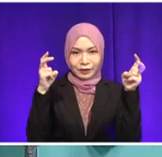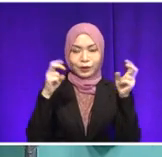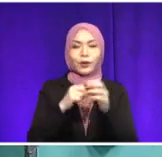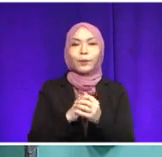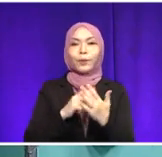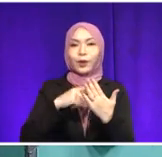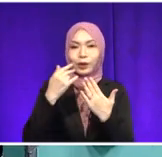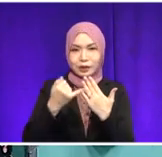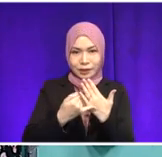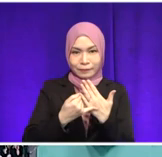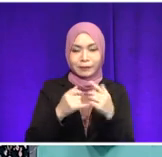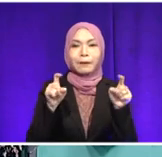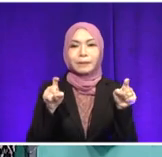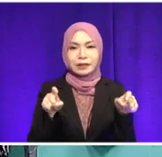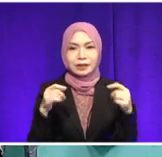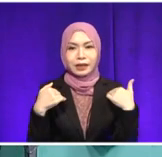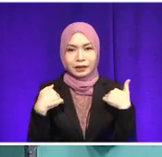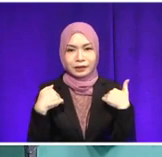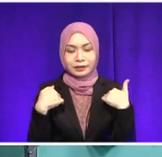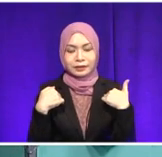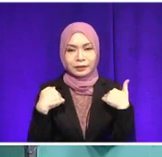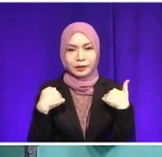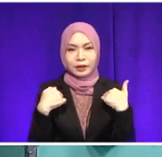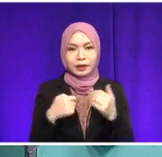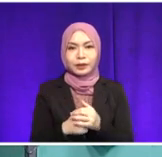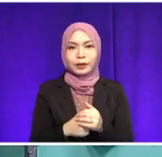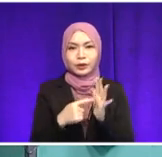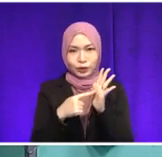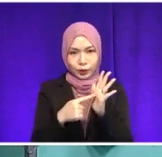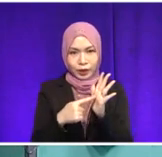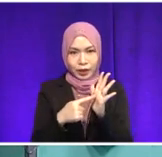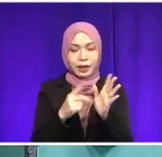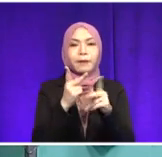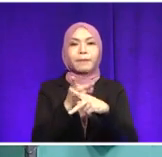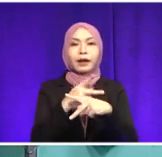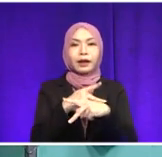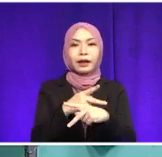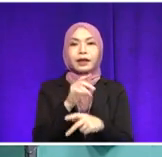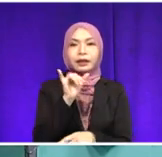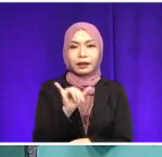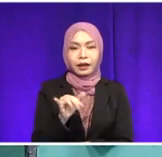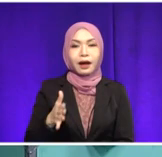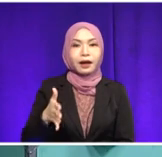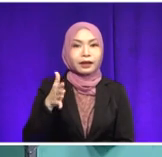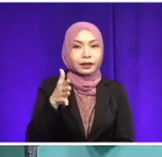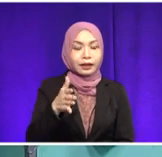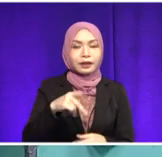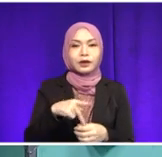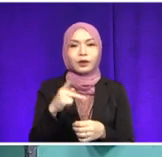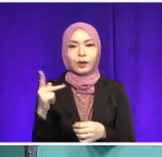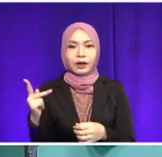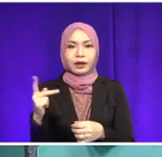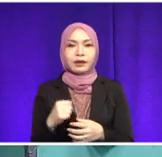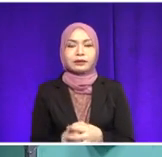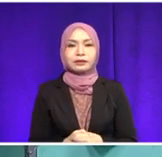Oke merujuk kepada produk yang ingin dihasilkan dia perlu spesifik spesifik